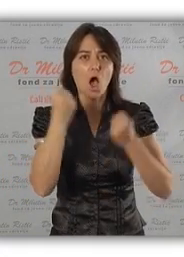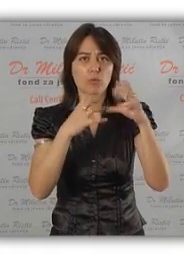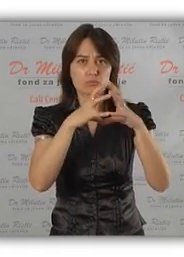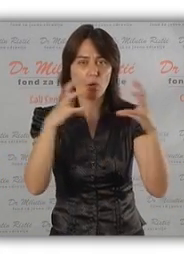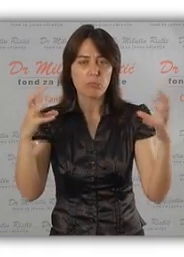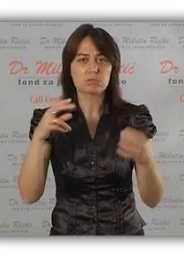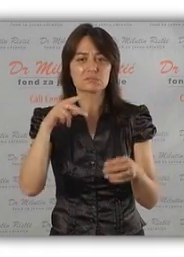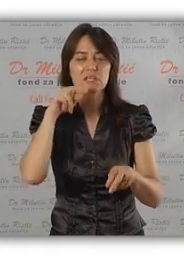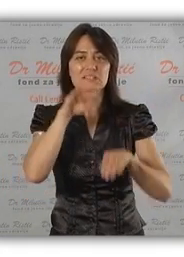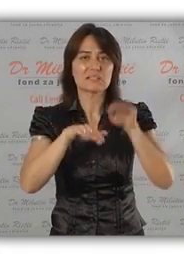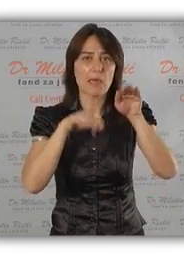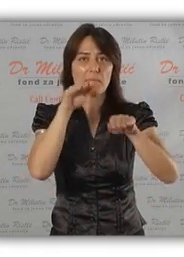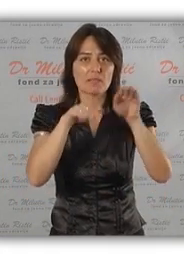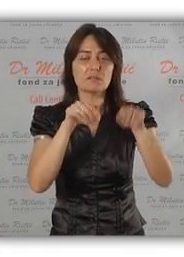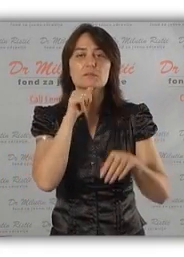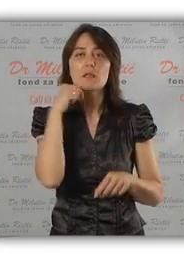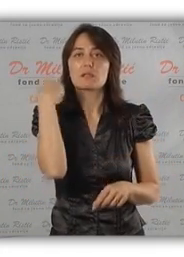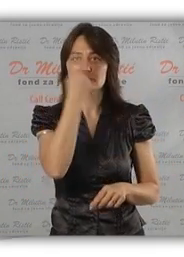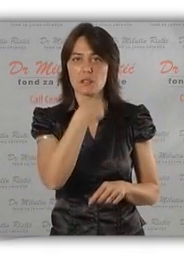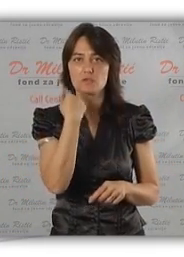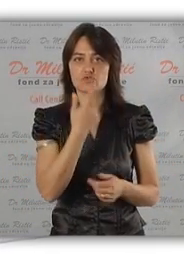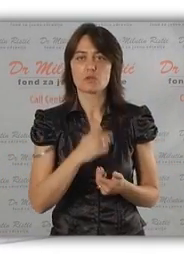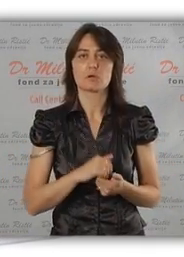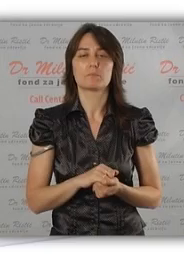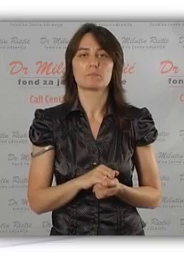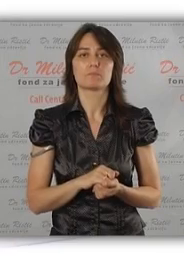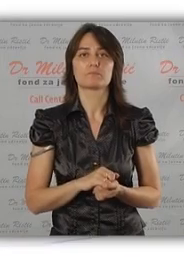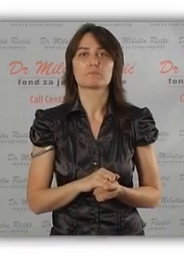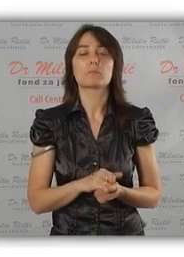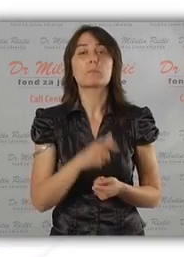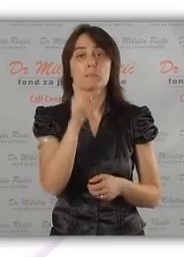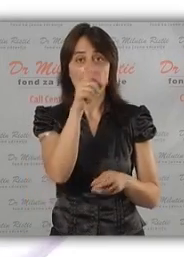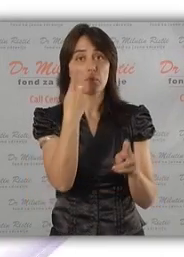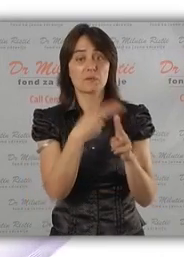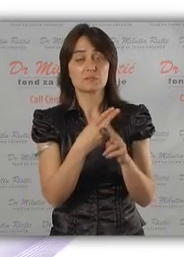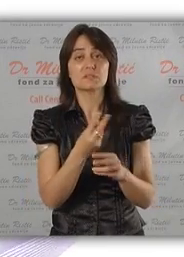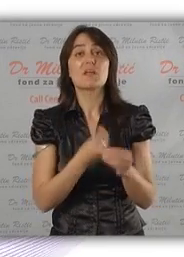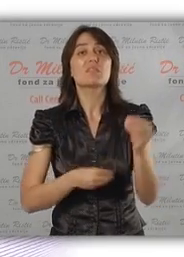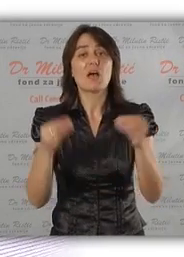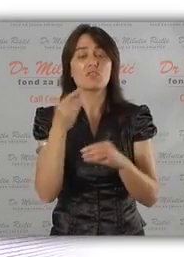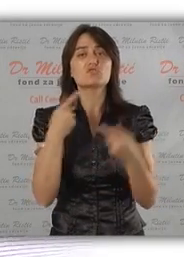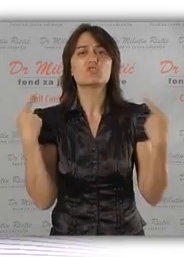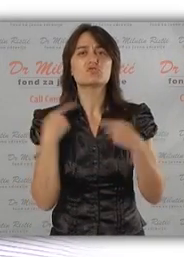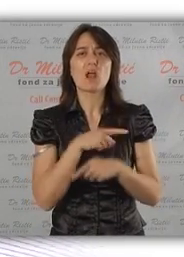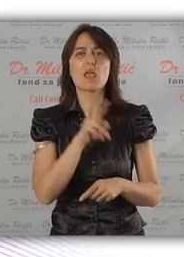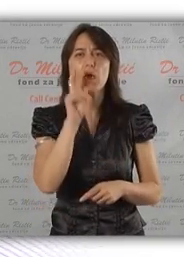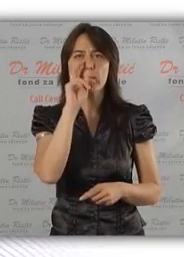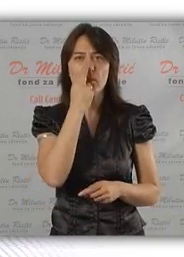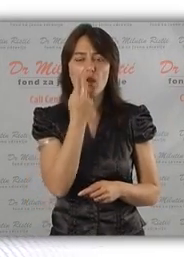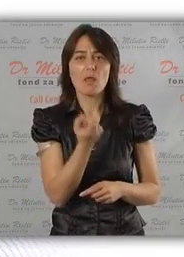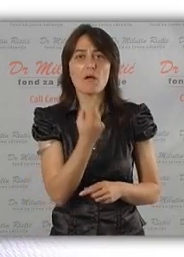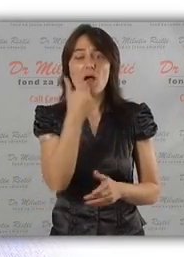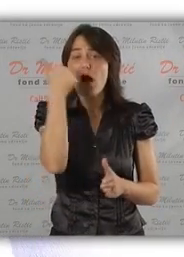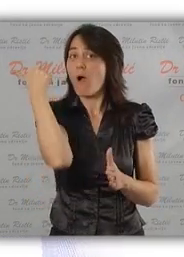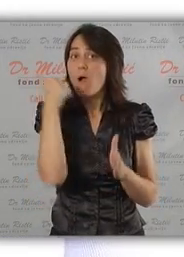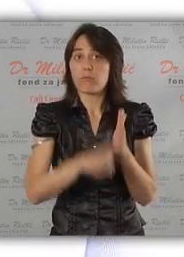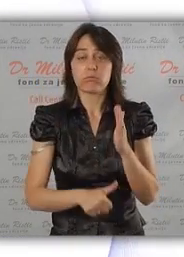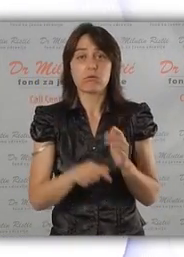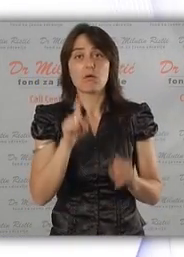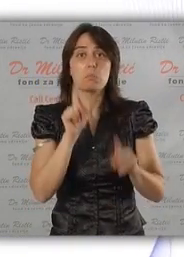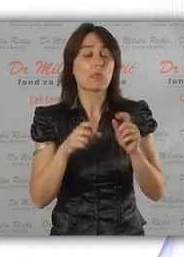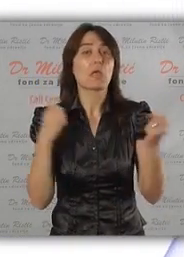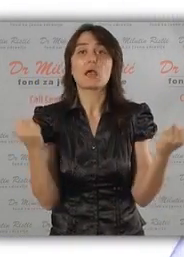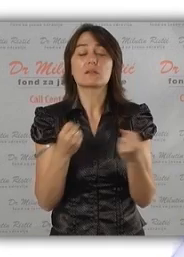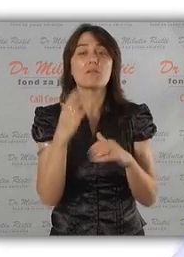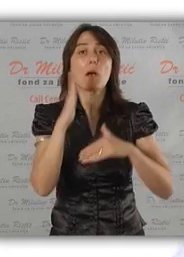životu, prilikom silaska iz autobusa, silaska niz stepenice i slično. Pacijent se najviše žali na bol